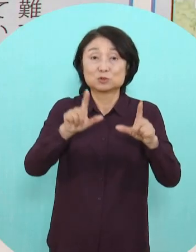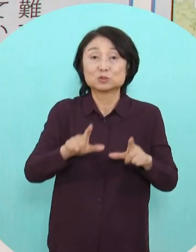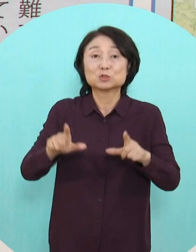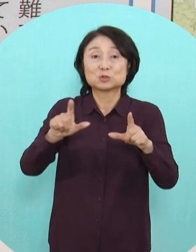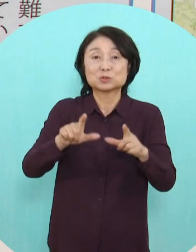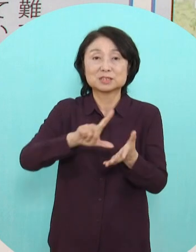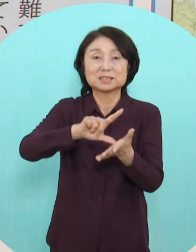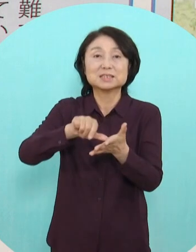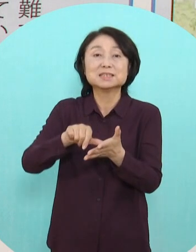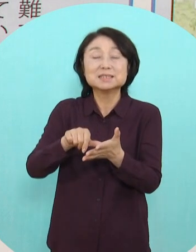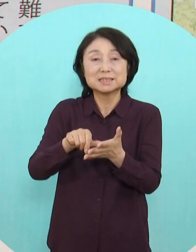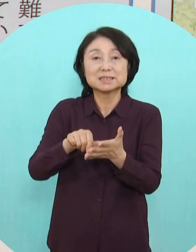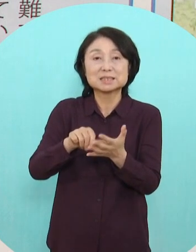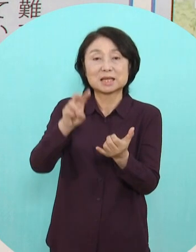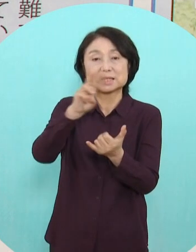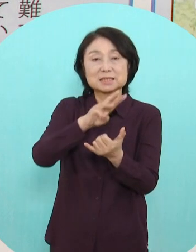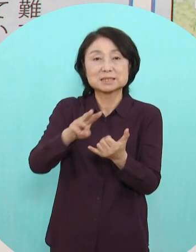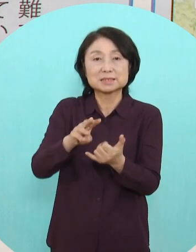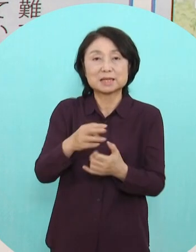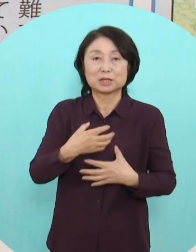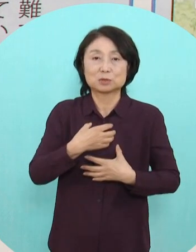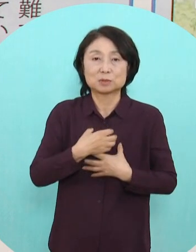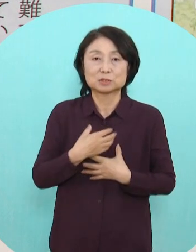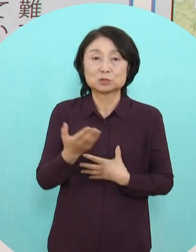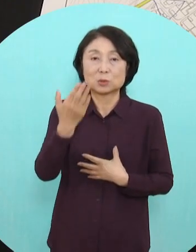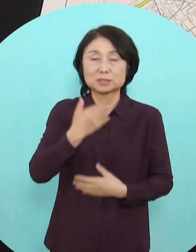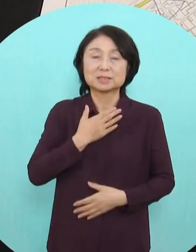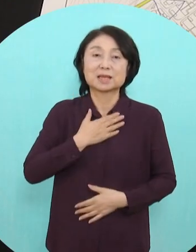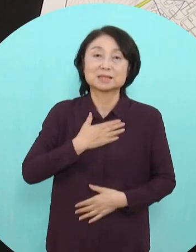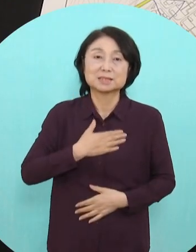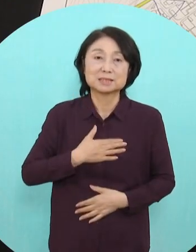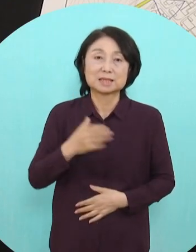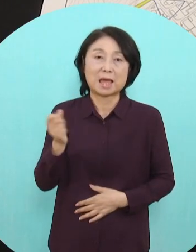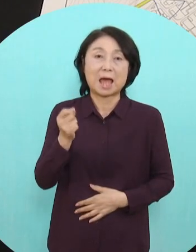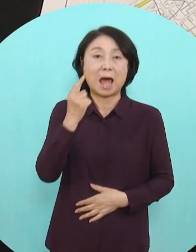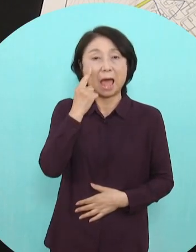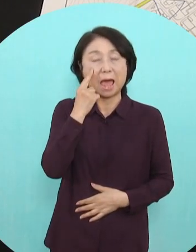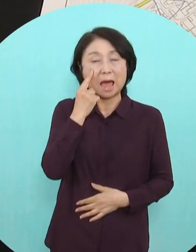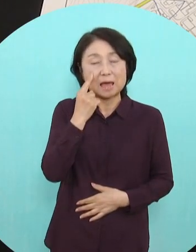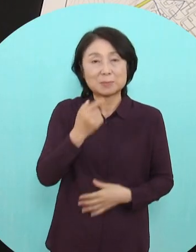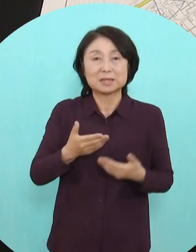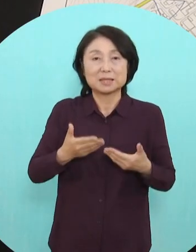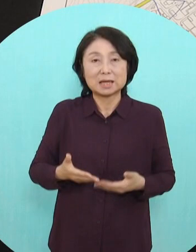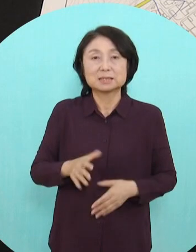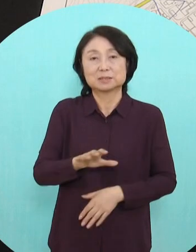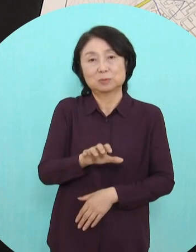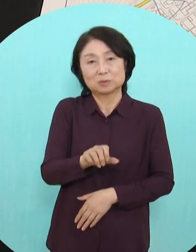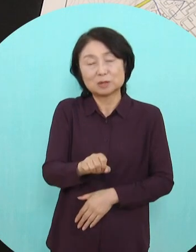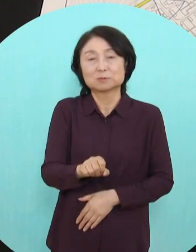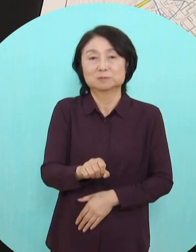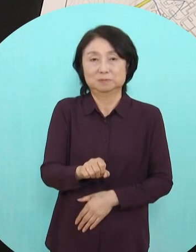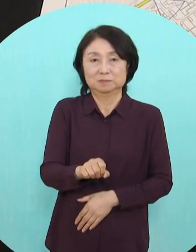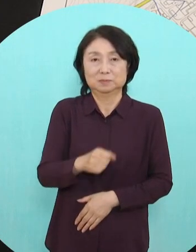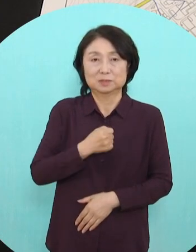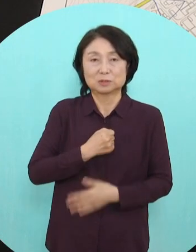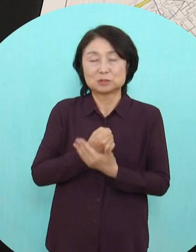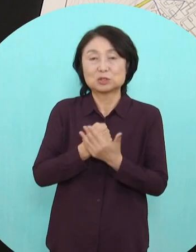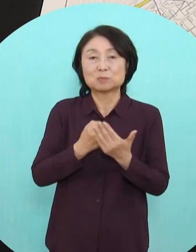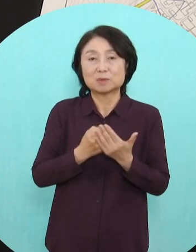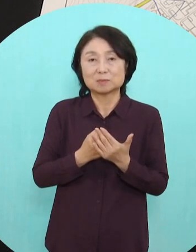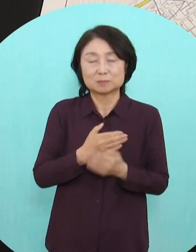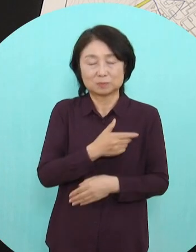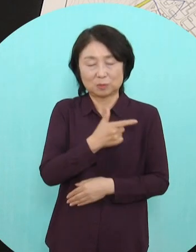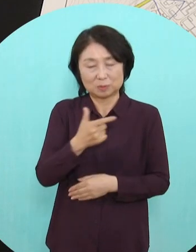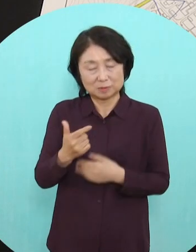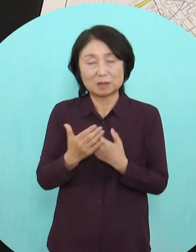住んでいる地域の災害へのリスクを事前に把握し、早めに安全を確保することが命を守るため